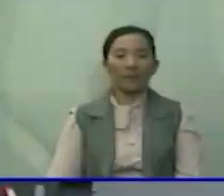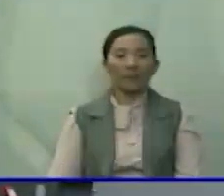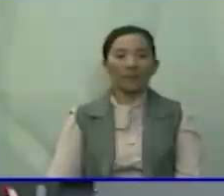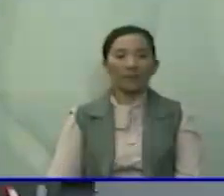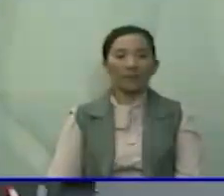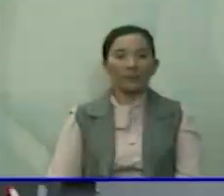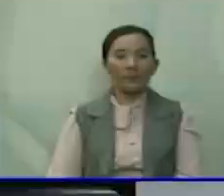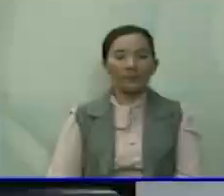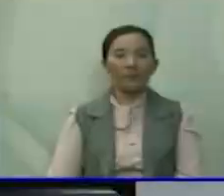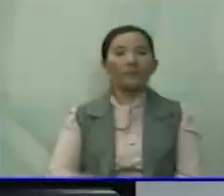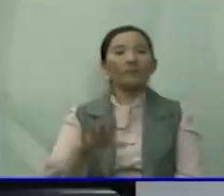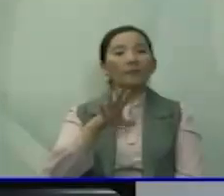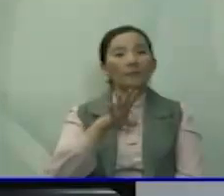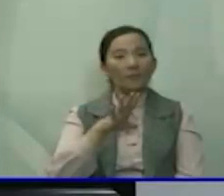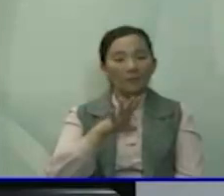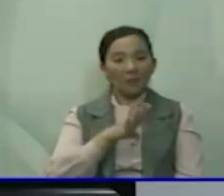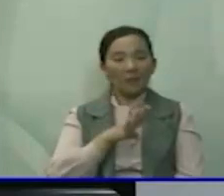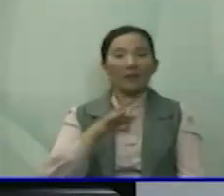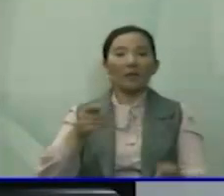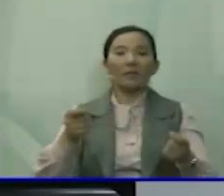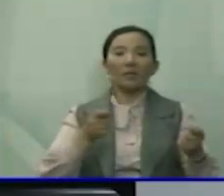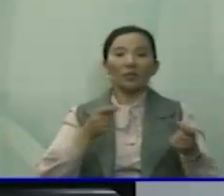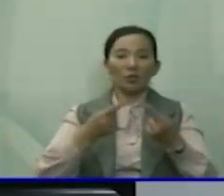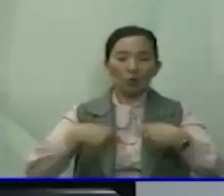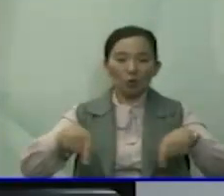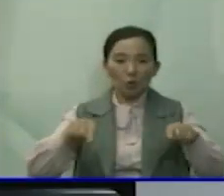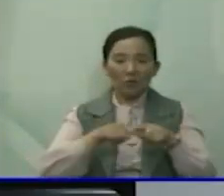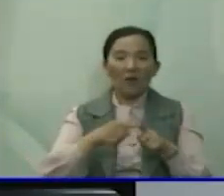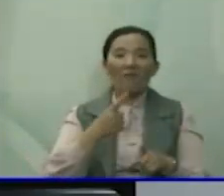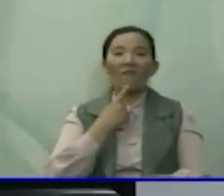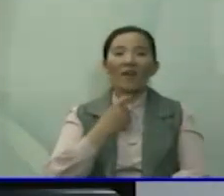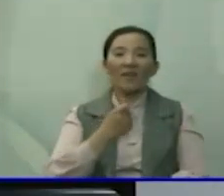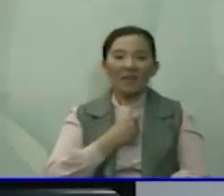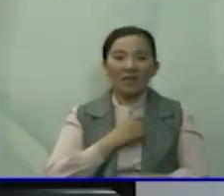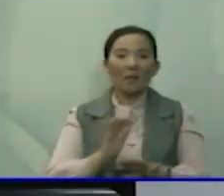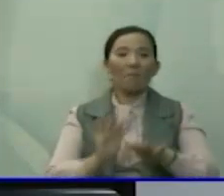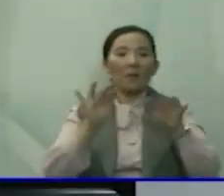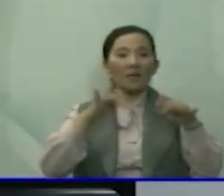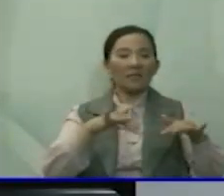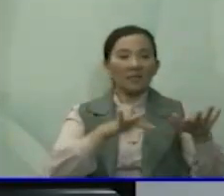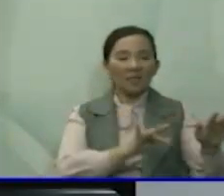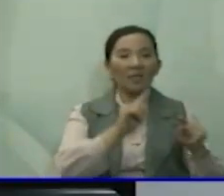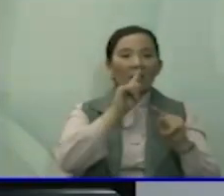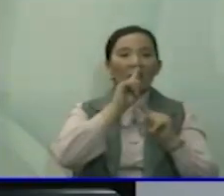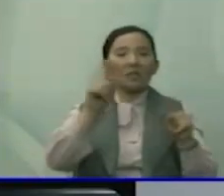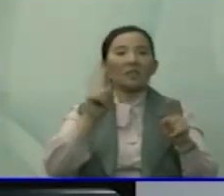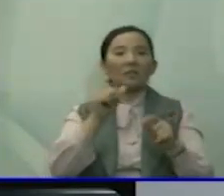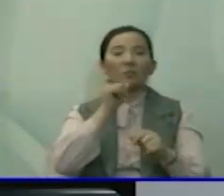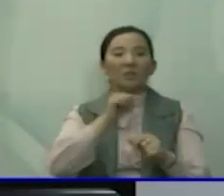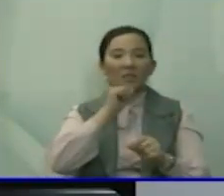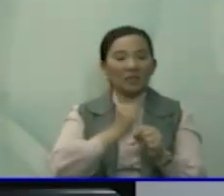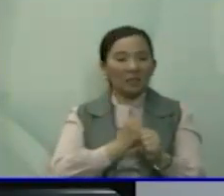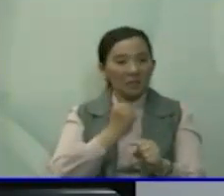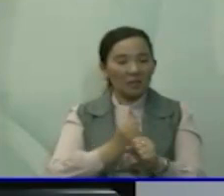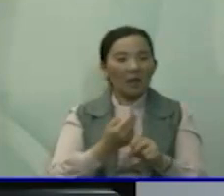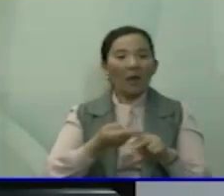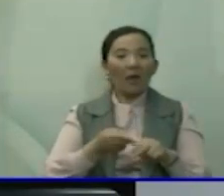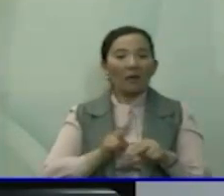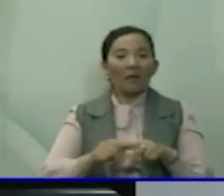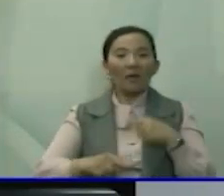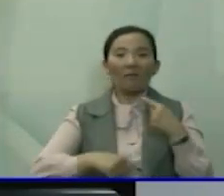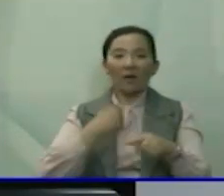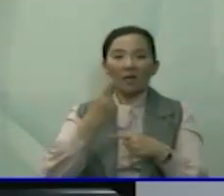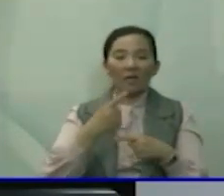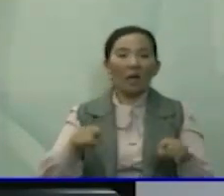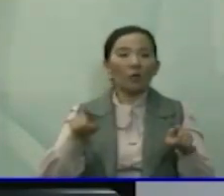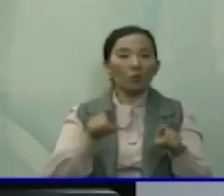были организованы военно морские экспедиции а это говорит о том что